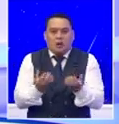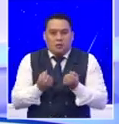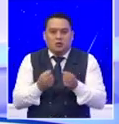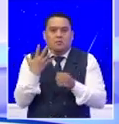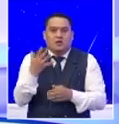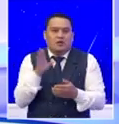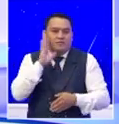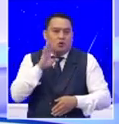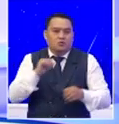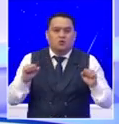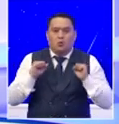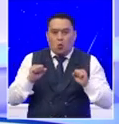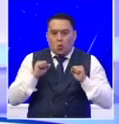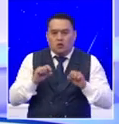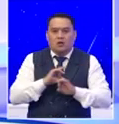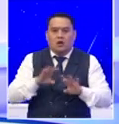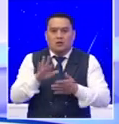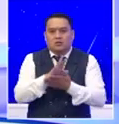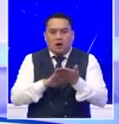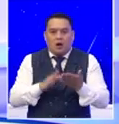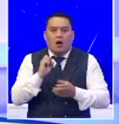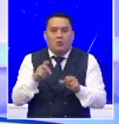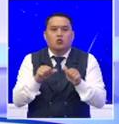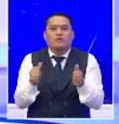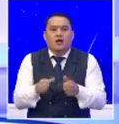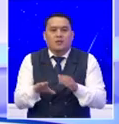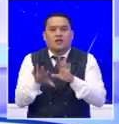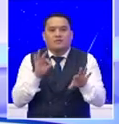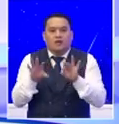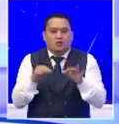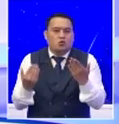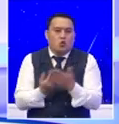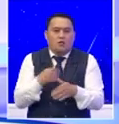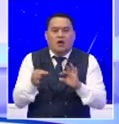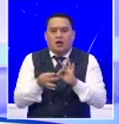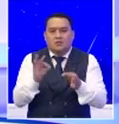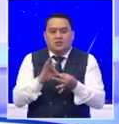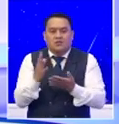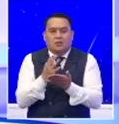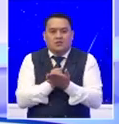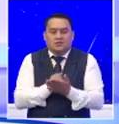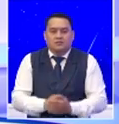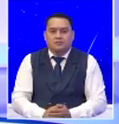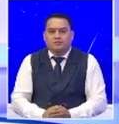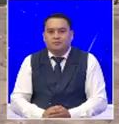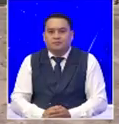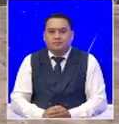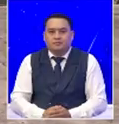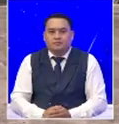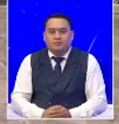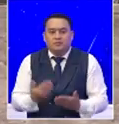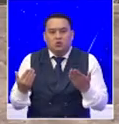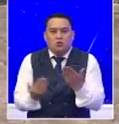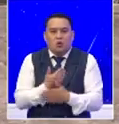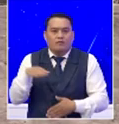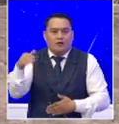по 5 водным видам спорта. Алексей Цой узнавал, как будут формироваться новые команды Олимпийского резерва. Новый